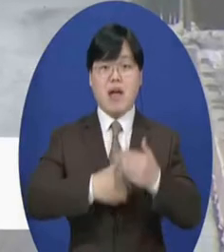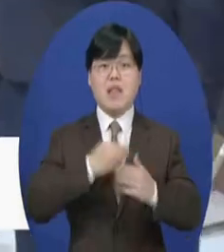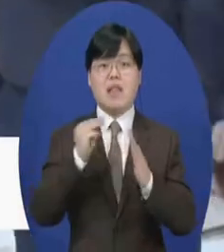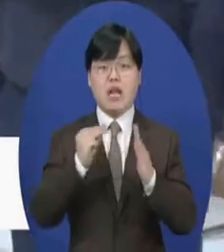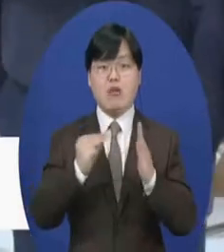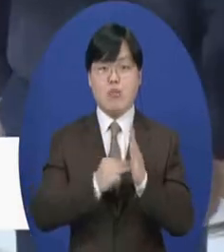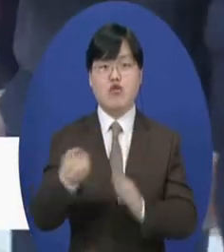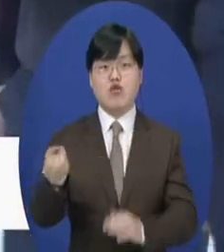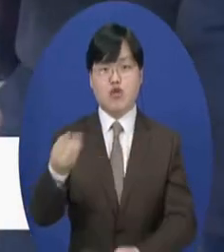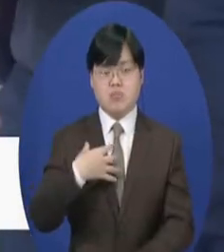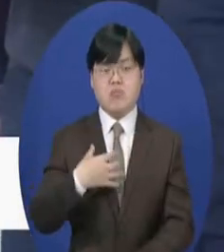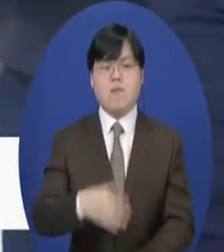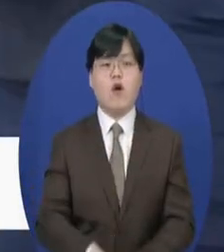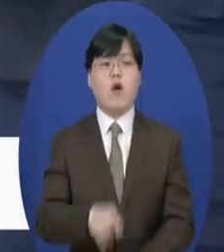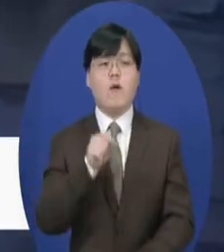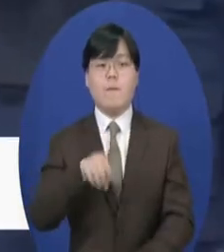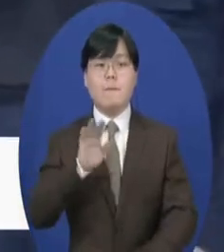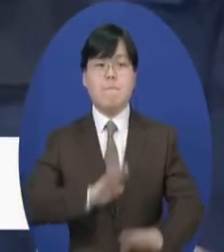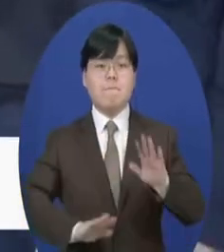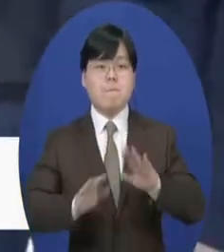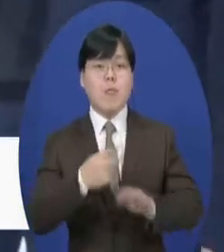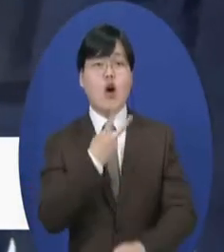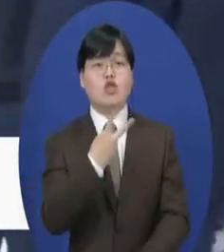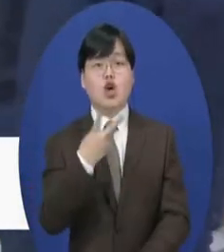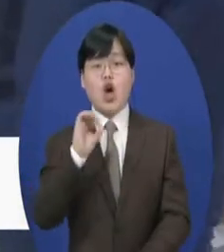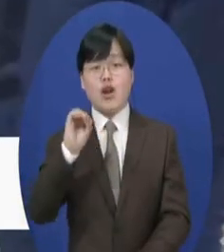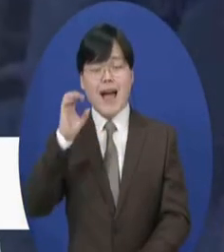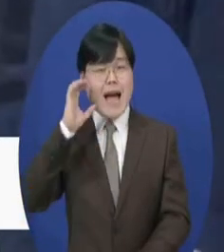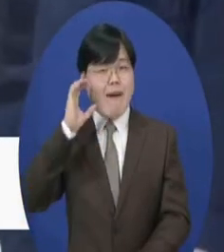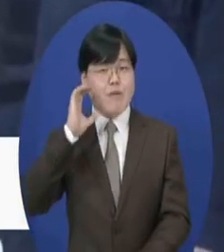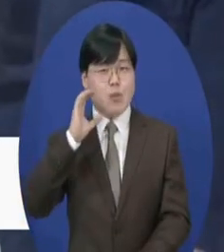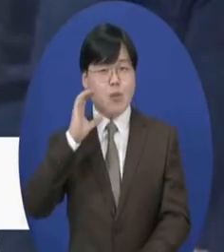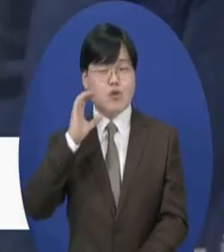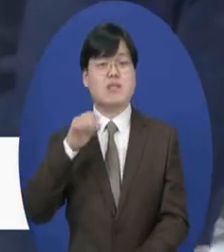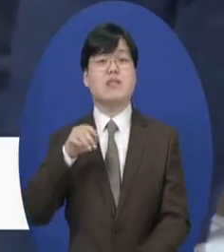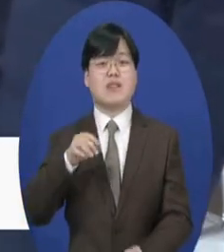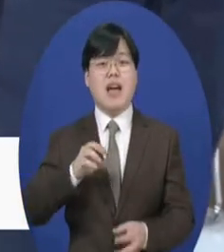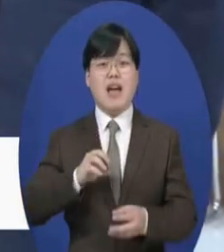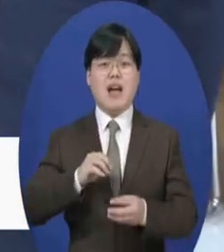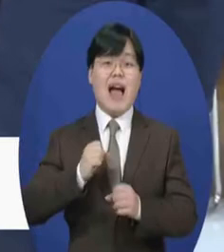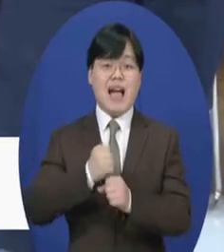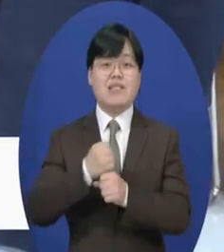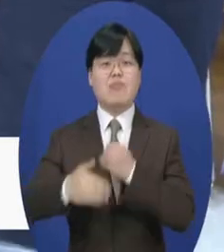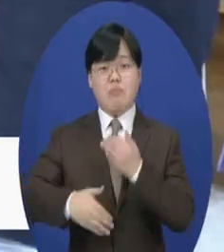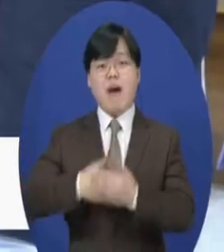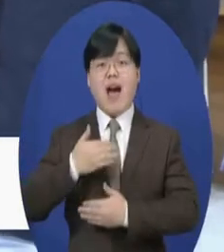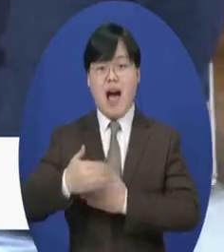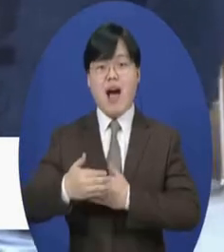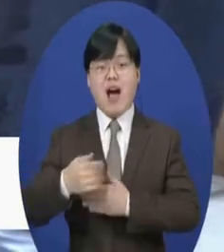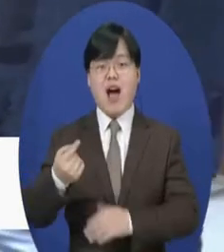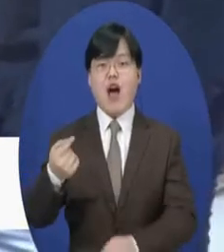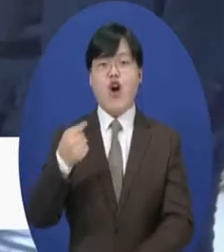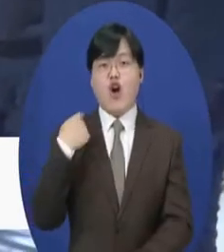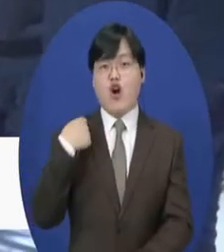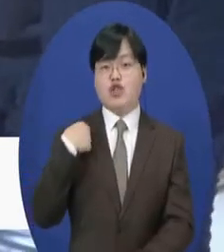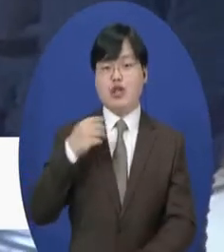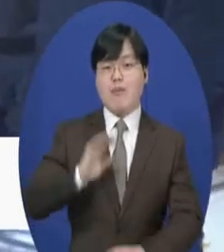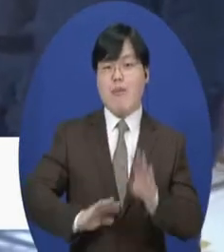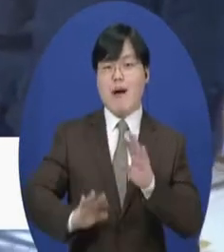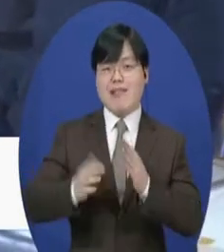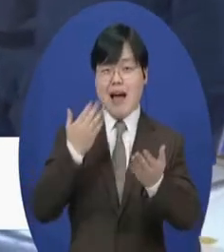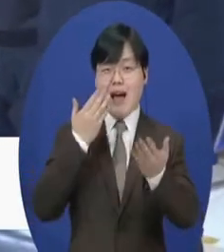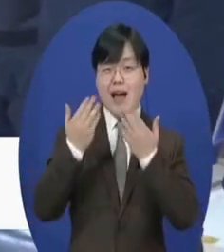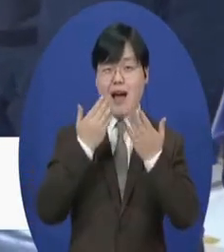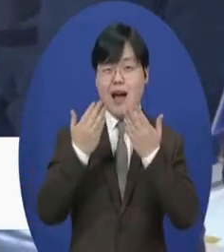юм а. За өнөөдрийн байдлаар 220 автобус нийтийн чиглэл гарсан байгаа. Тэгээд өчигдрийн